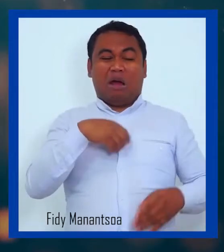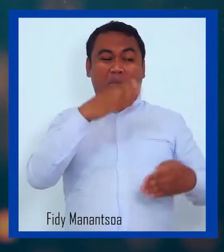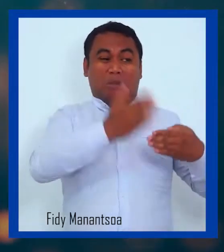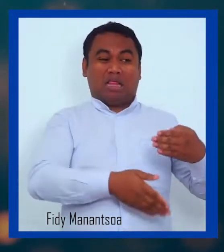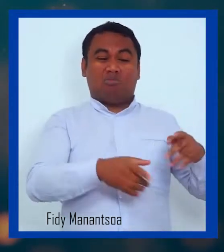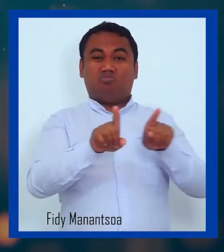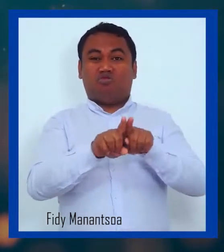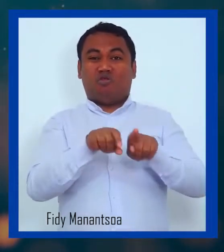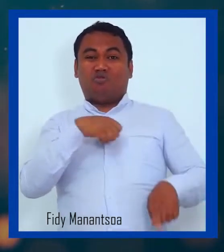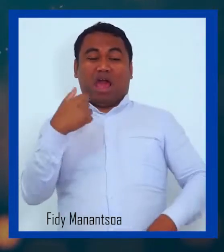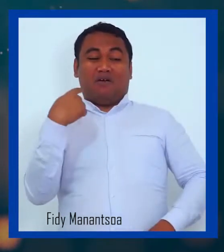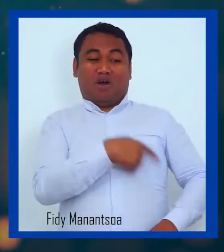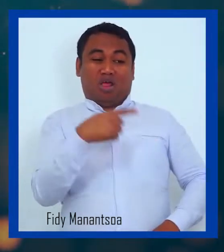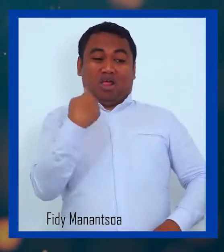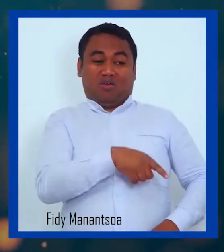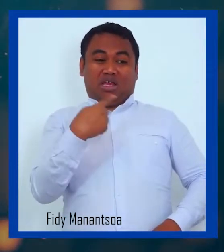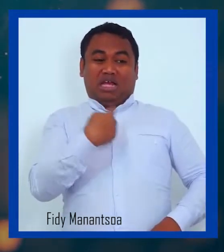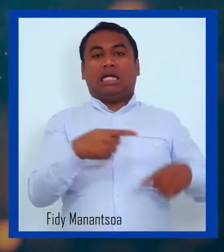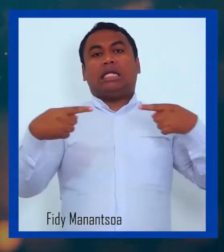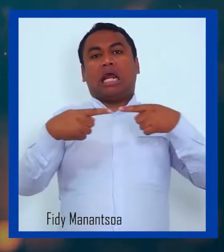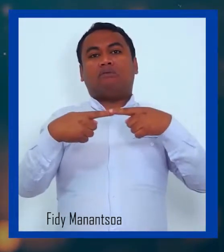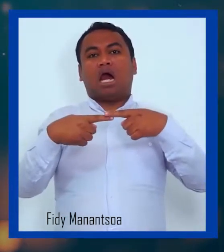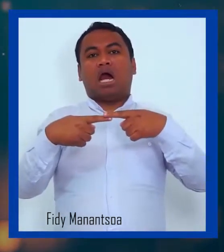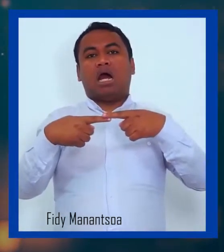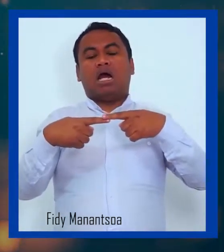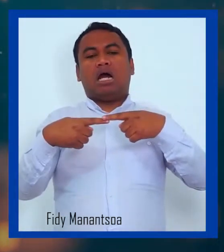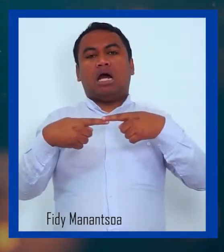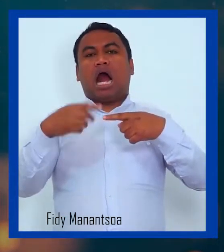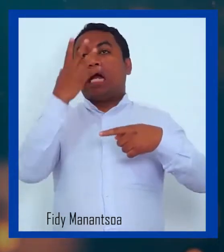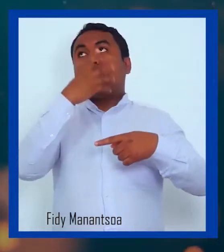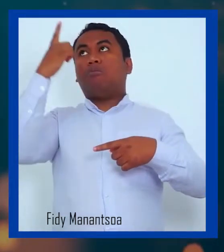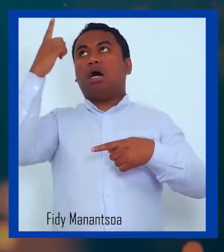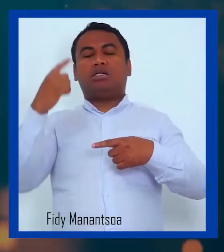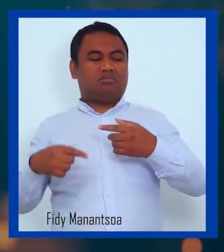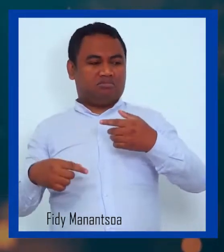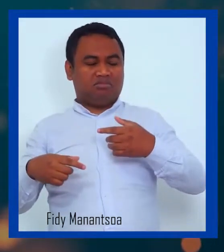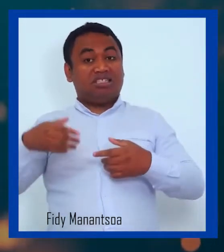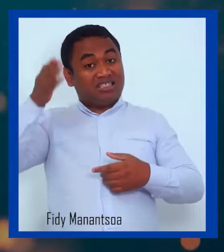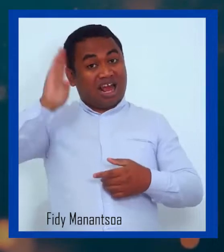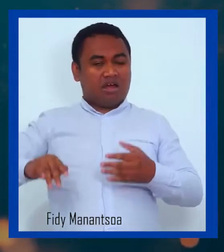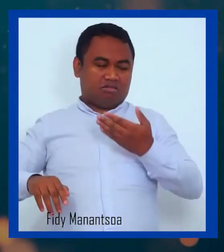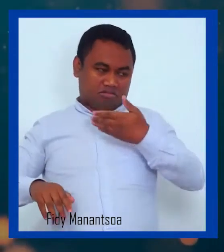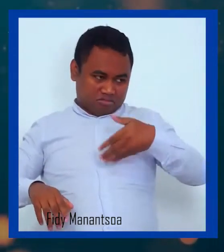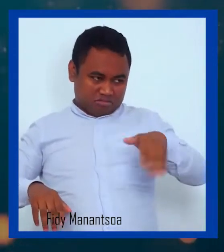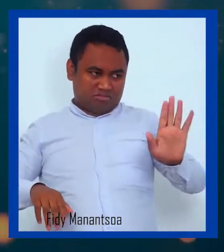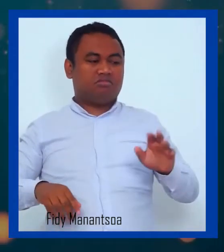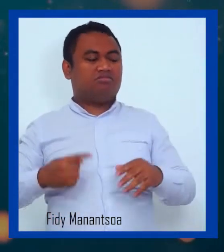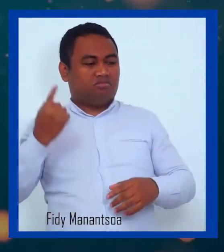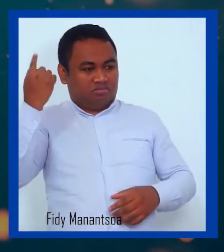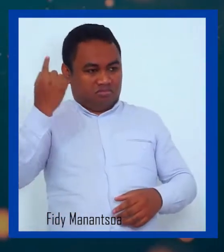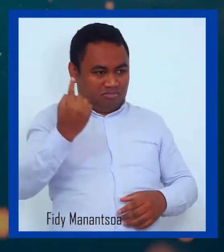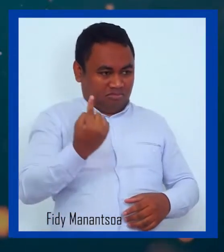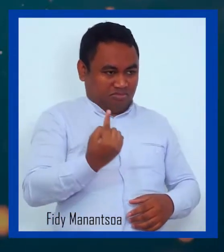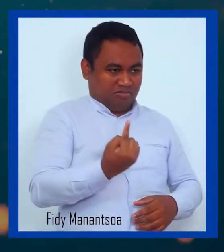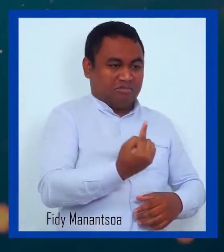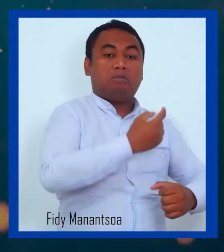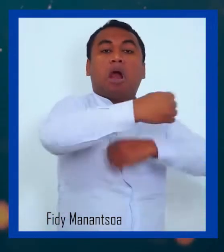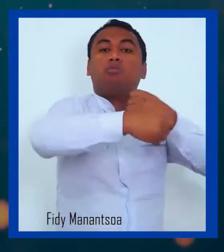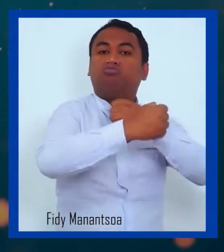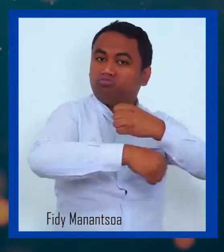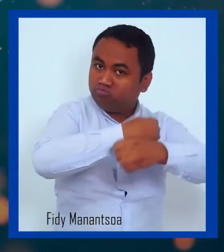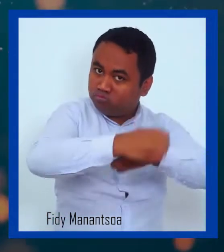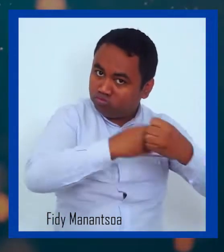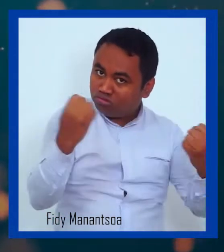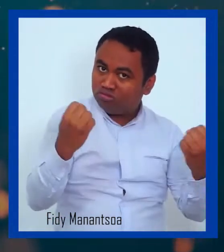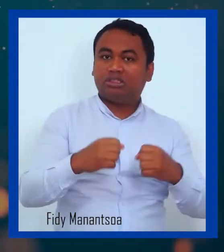tao anatin'ny fahafatesany ianao, tao anatin'ny fahotana ianao dia efa nirahana ny zanany hanavotra sy hanafaka anao. Tsy